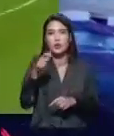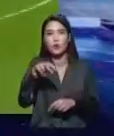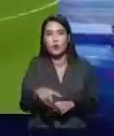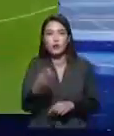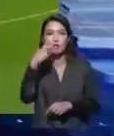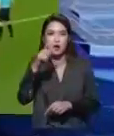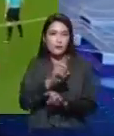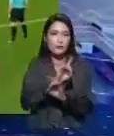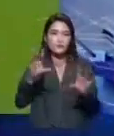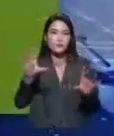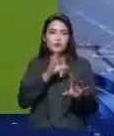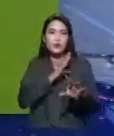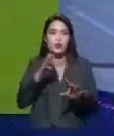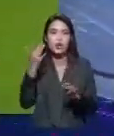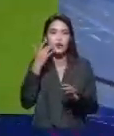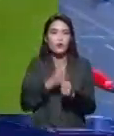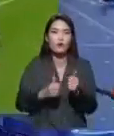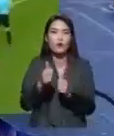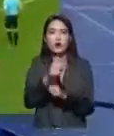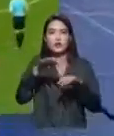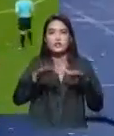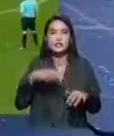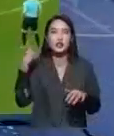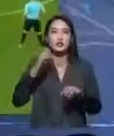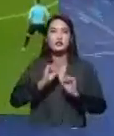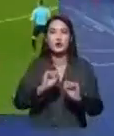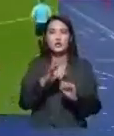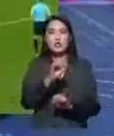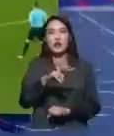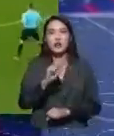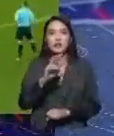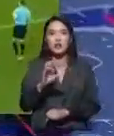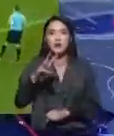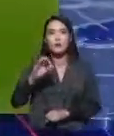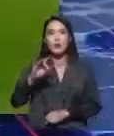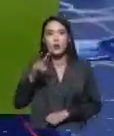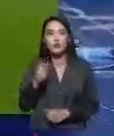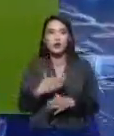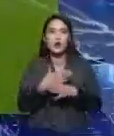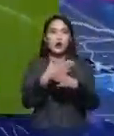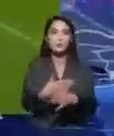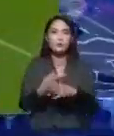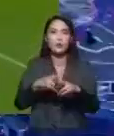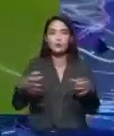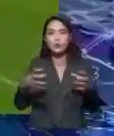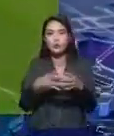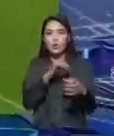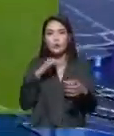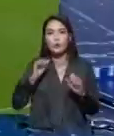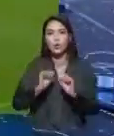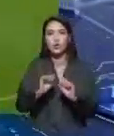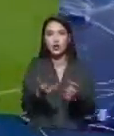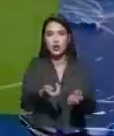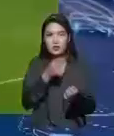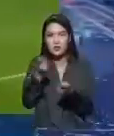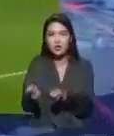атанды. Сауысқандардың алғашы оны алаң иелерінің қорғаушысы Алекс Морена да көмектесті. Ол допты өз қақпасына салып